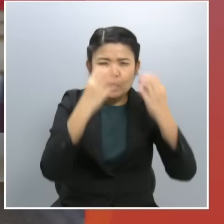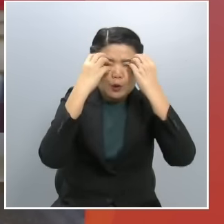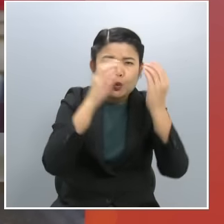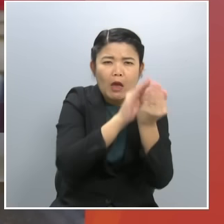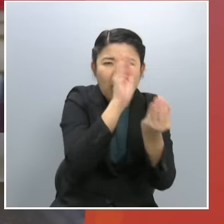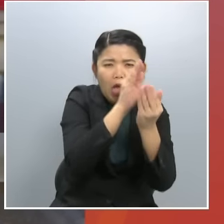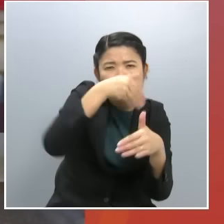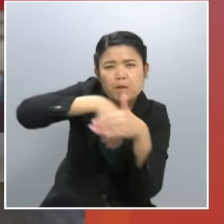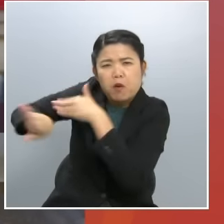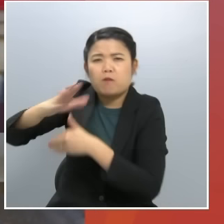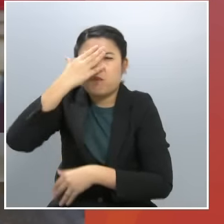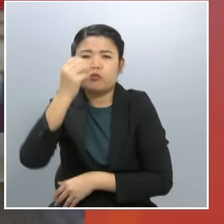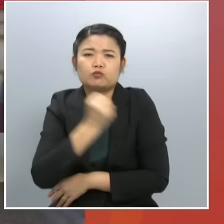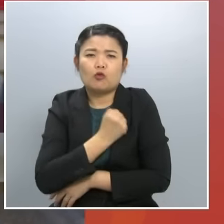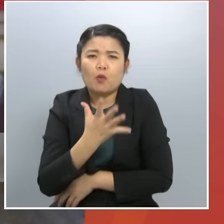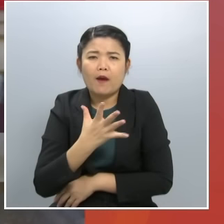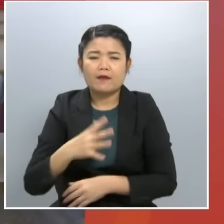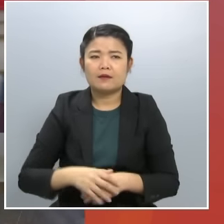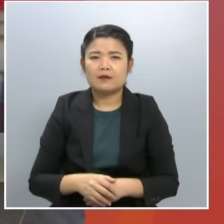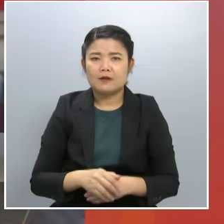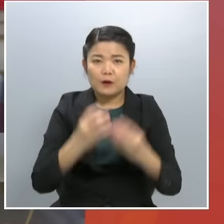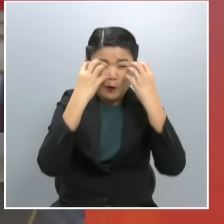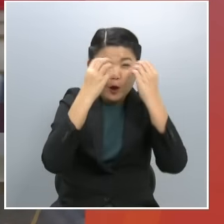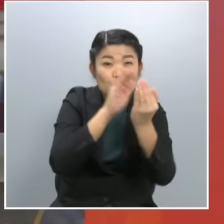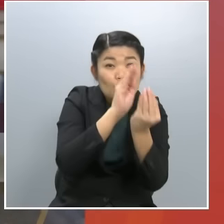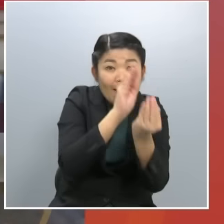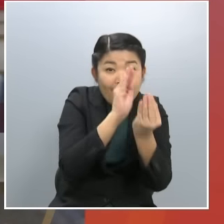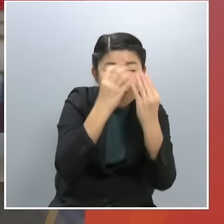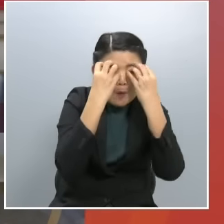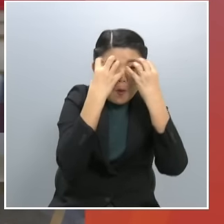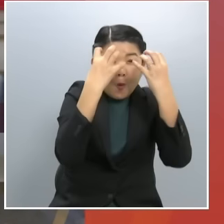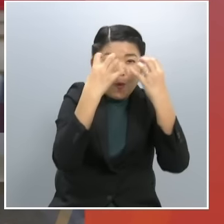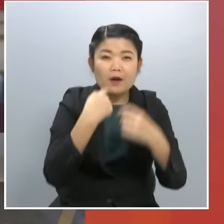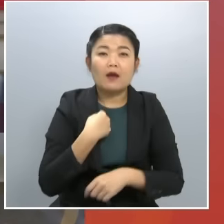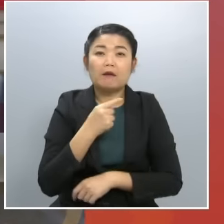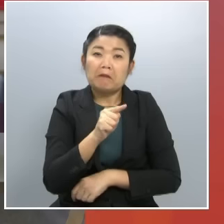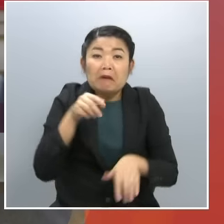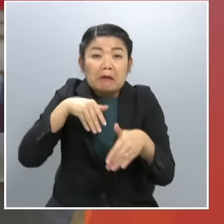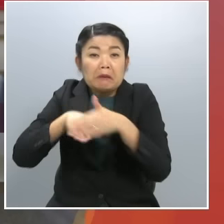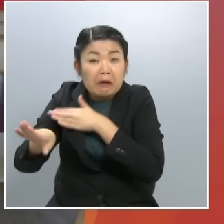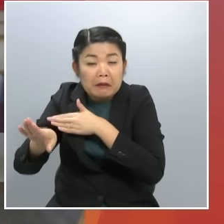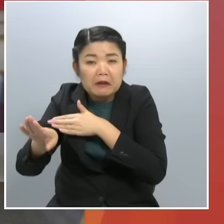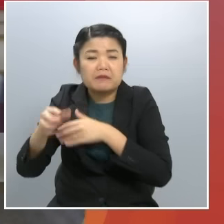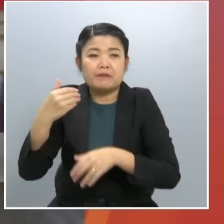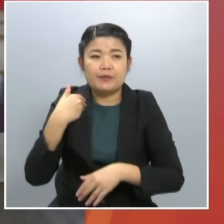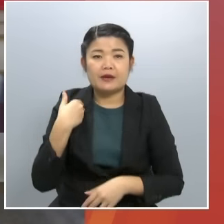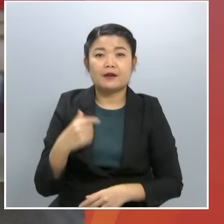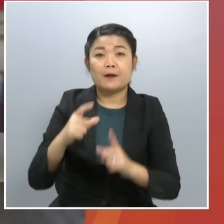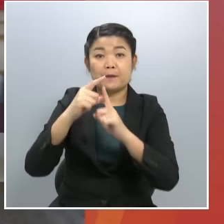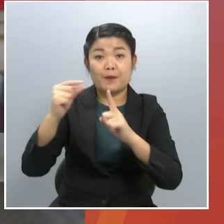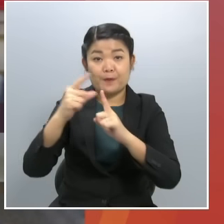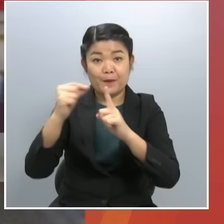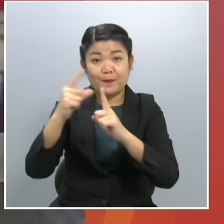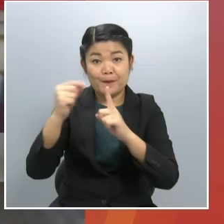เพราะทนไม่ไหวจริงๆตุ๊กแกอย่างที่ว่าเมื่อวานนี้ก็ปรากฏว่ามีเพจเพจนึงคือบิ๊กเกรียน